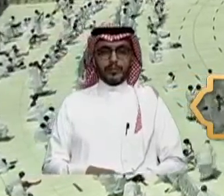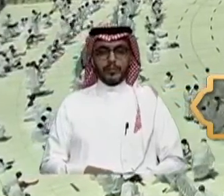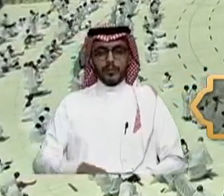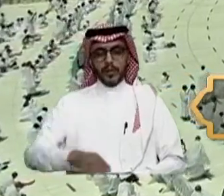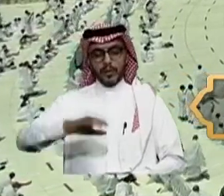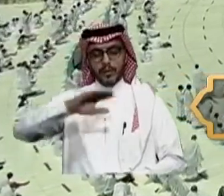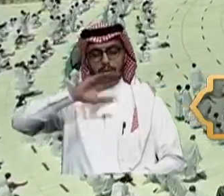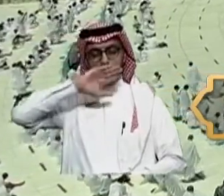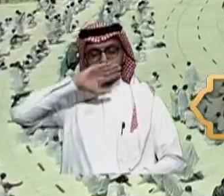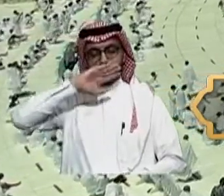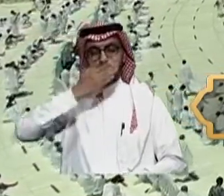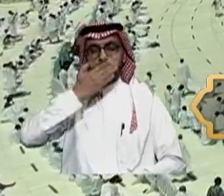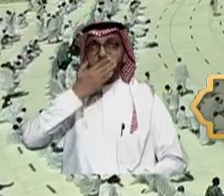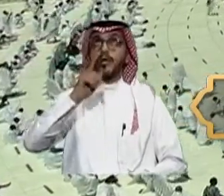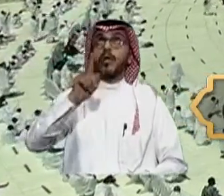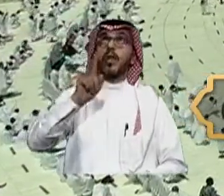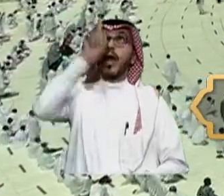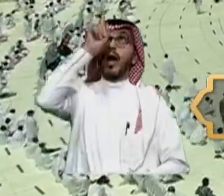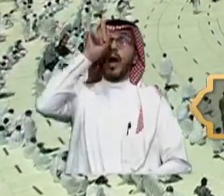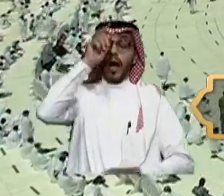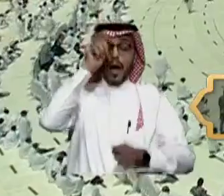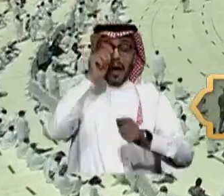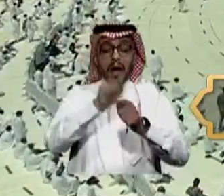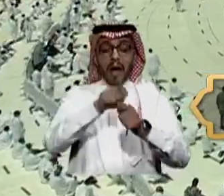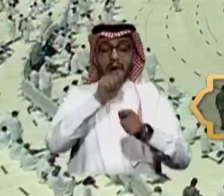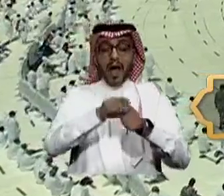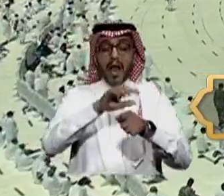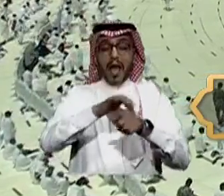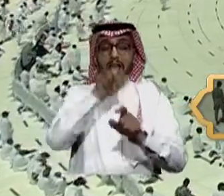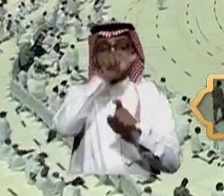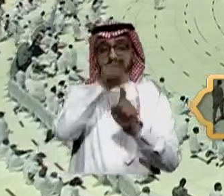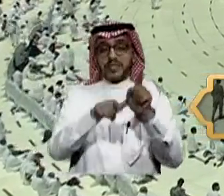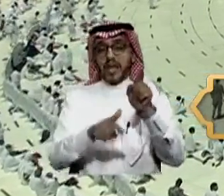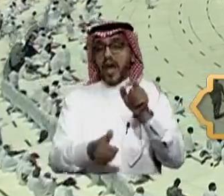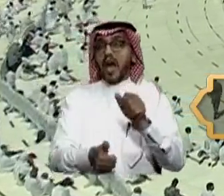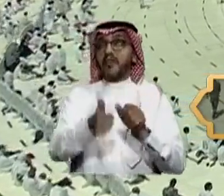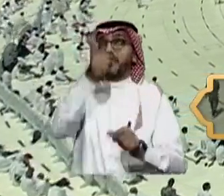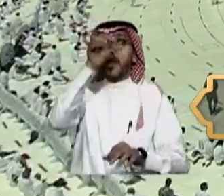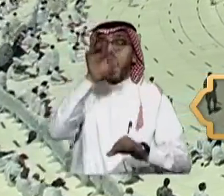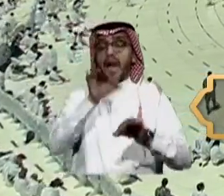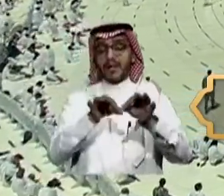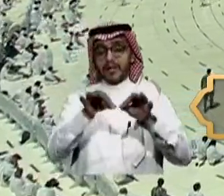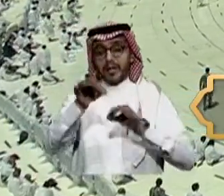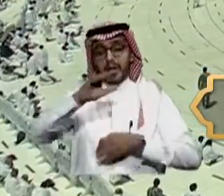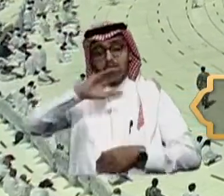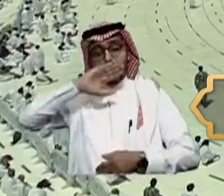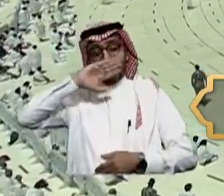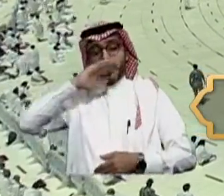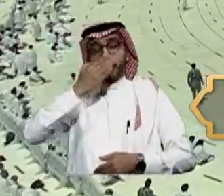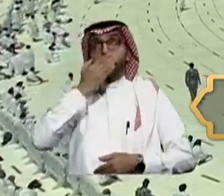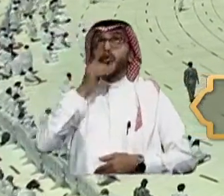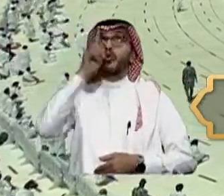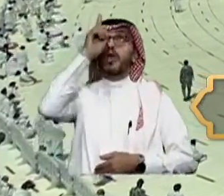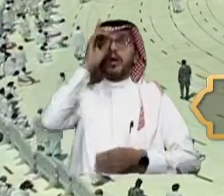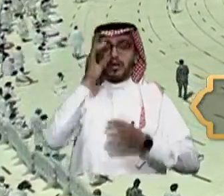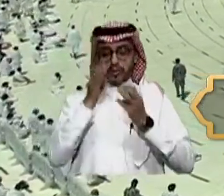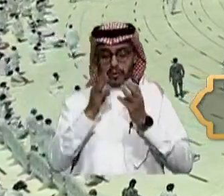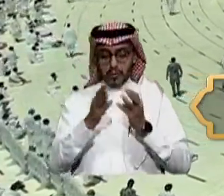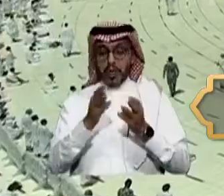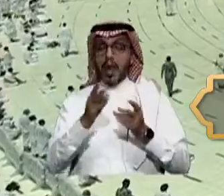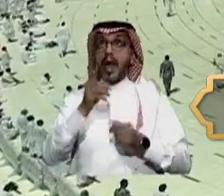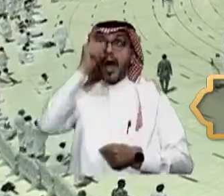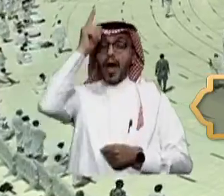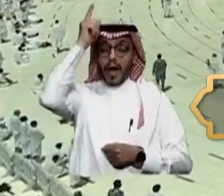الحمد لله خلق الانسان في احسن تقويم احمده سبحانه